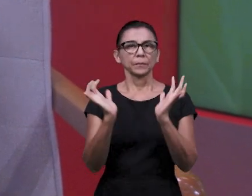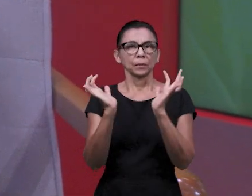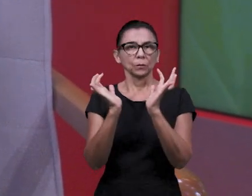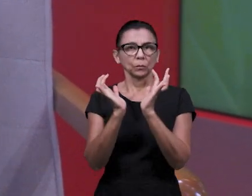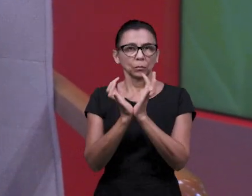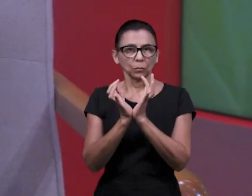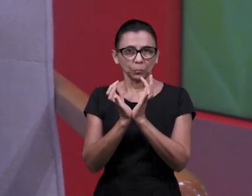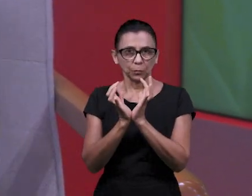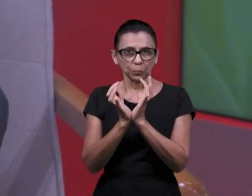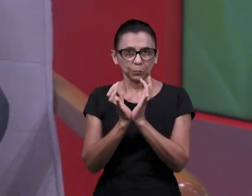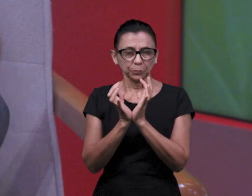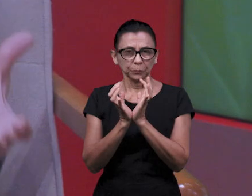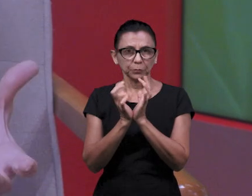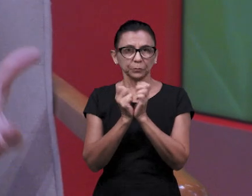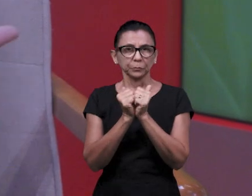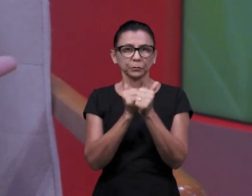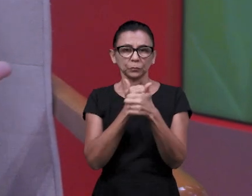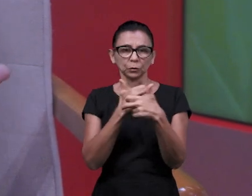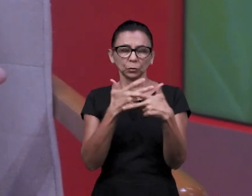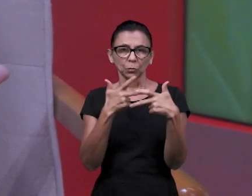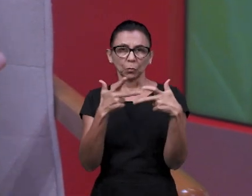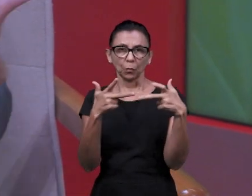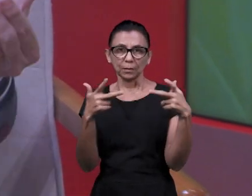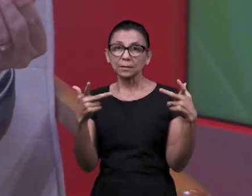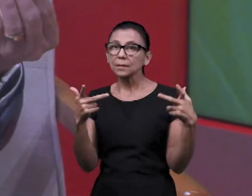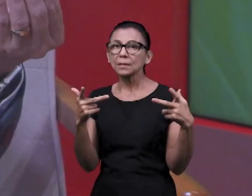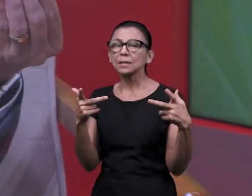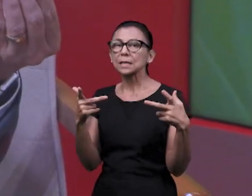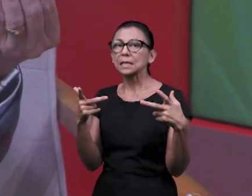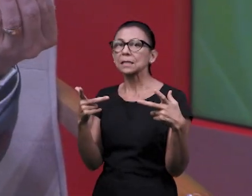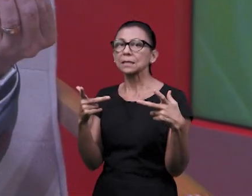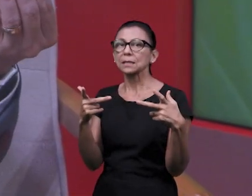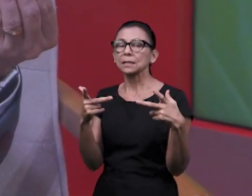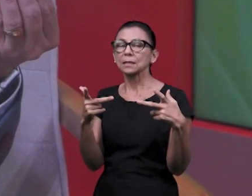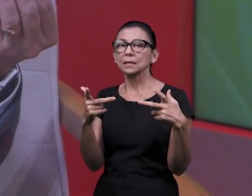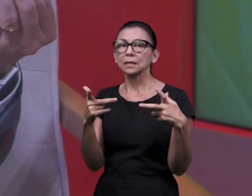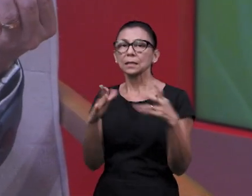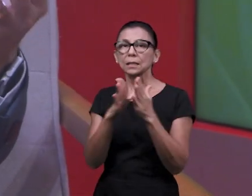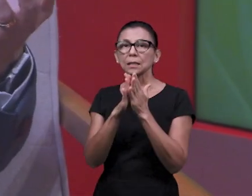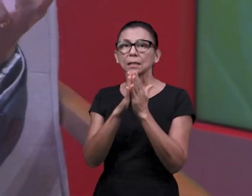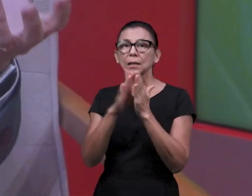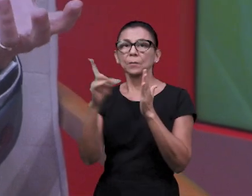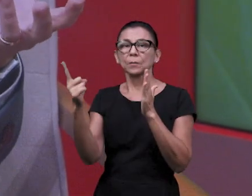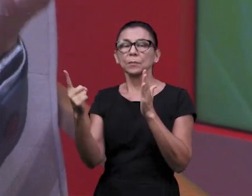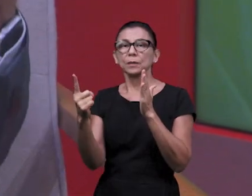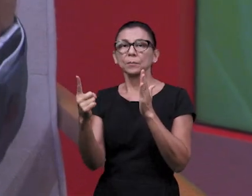d'éléments qui émergent de la parole de Dieu,